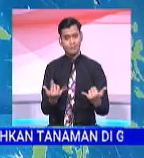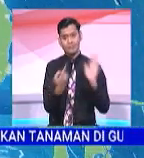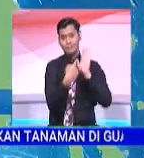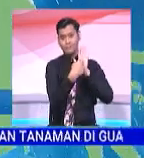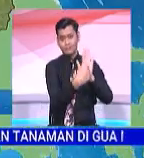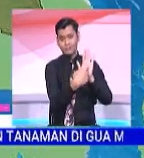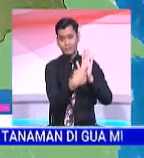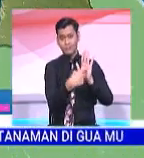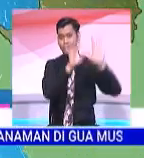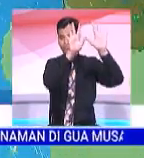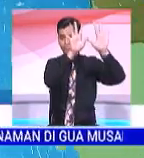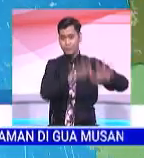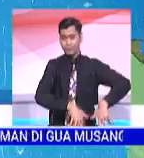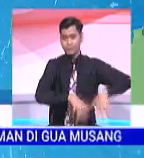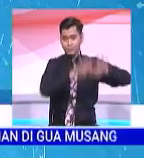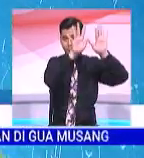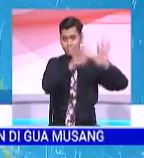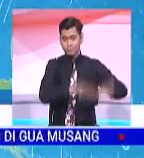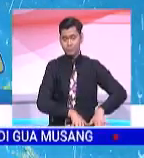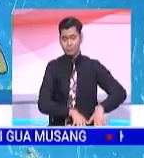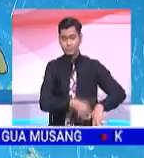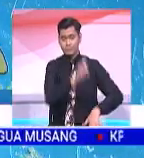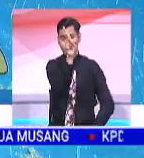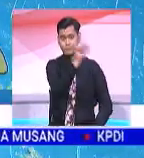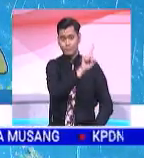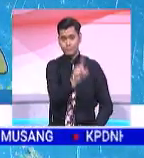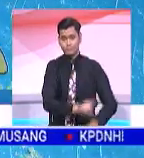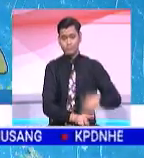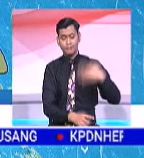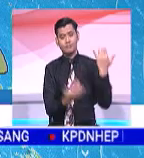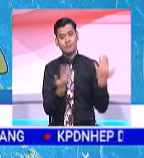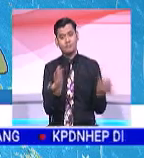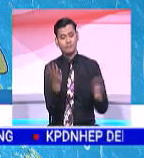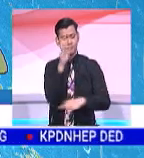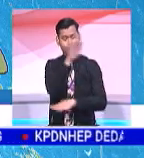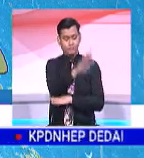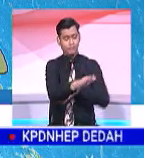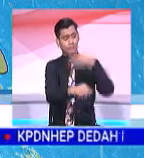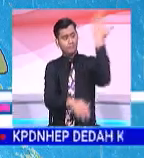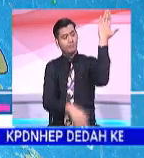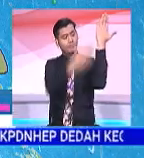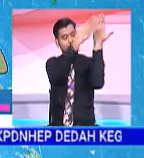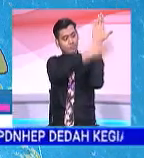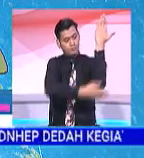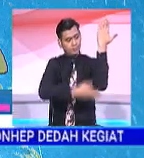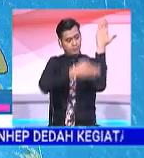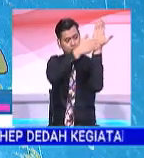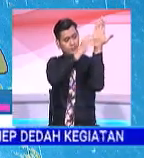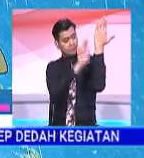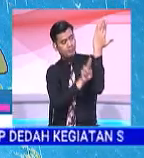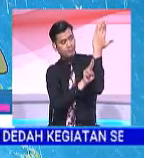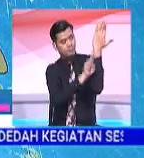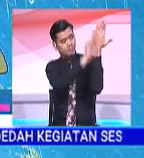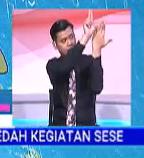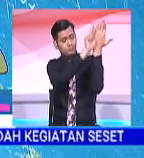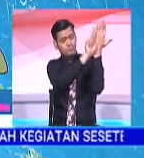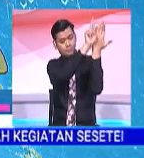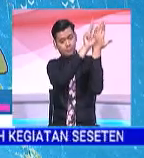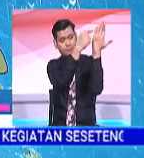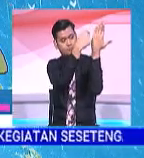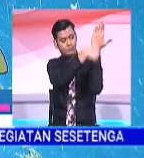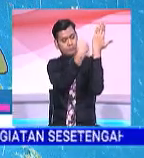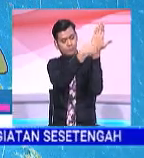hadapan. Fasa kedua yang dijangka bermula April hingga Ogos melibatkan 9.4 juta warga emas berusia 60